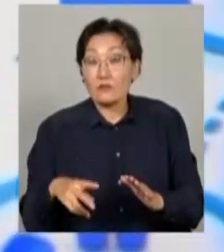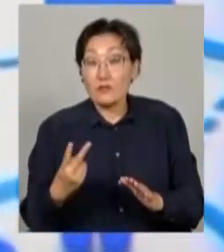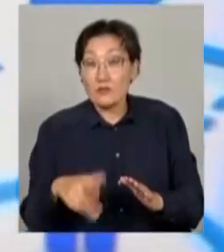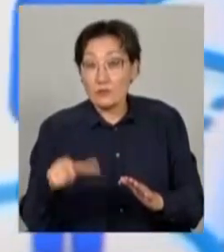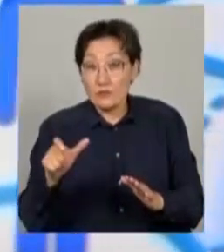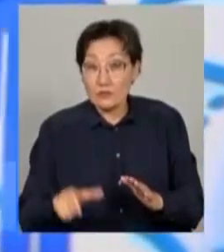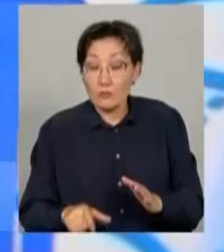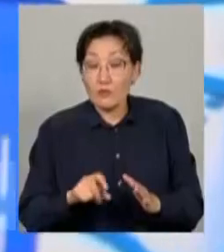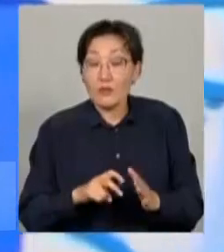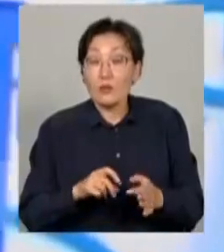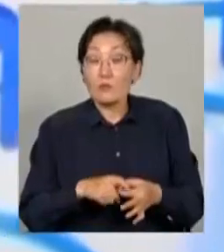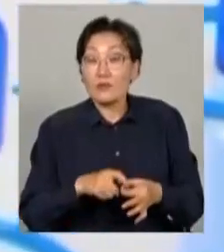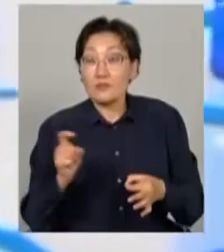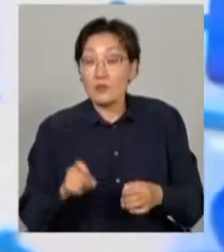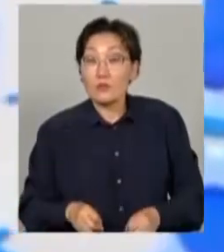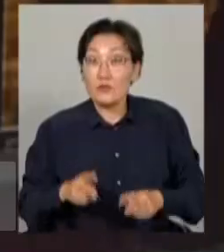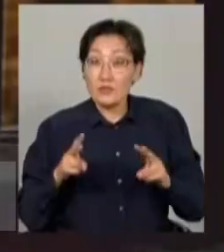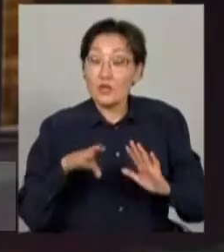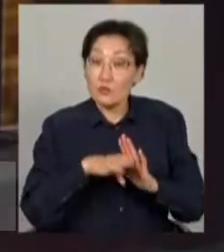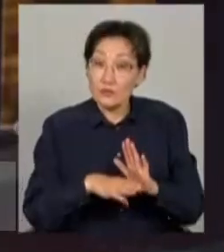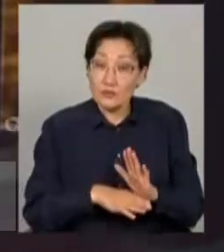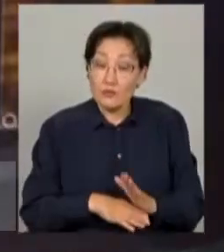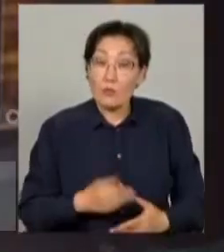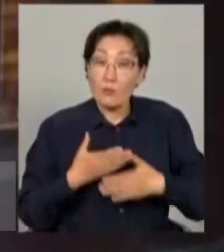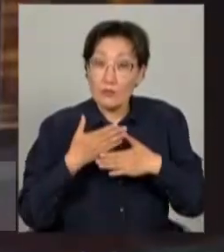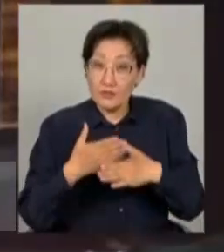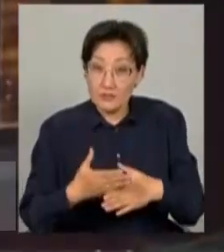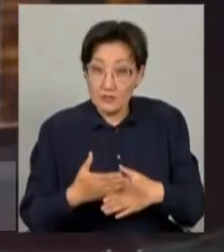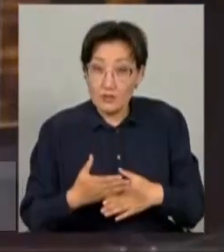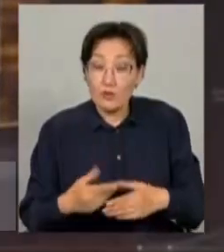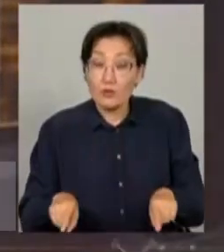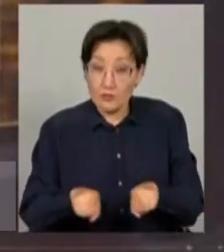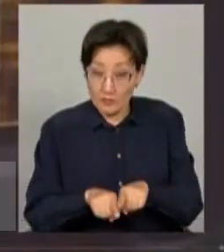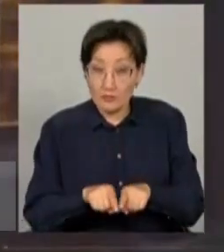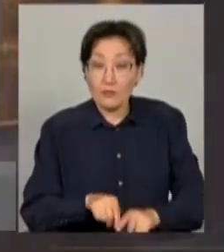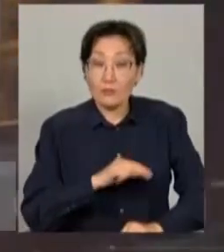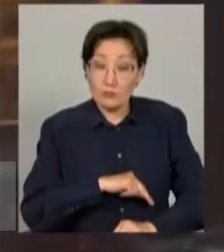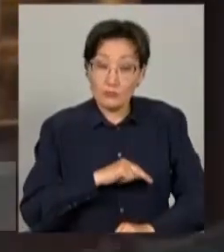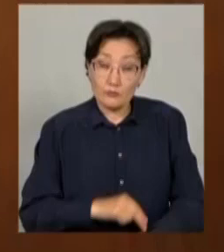человек отписались от опасного контента благодаря профилактической работе.